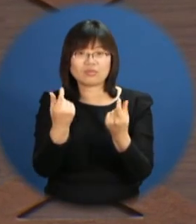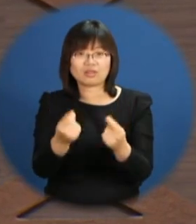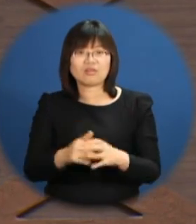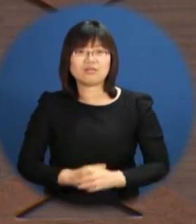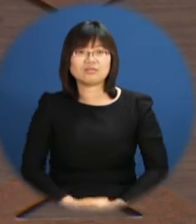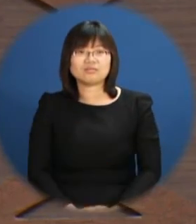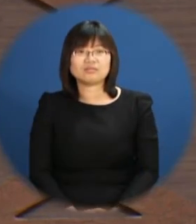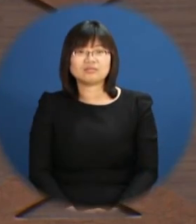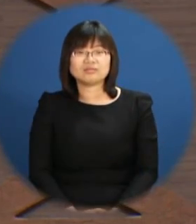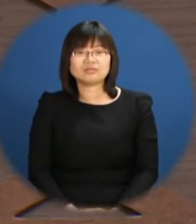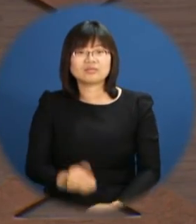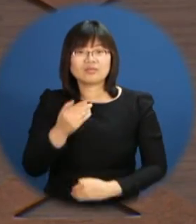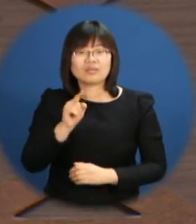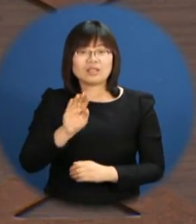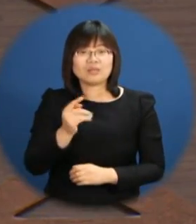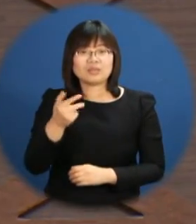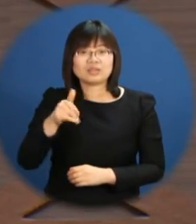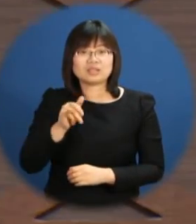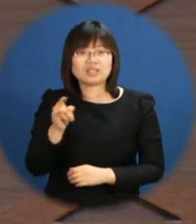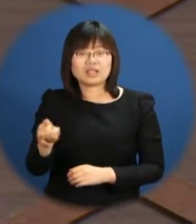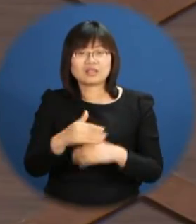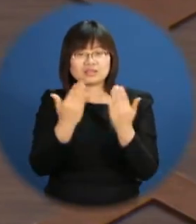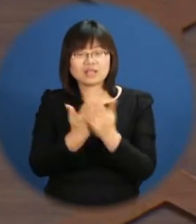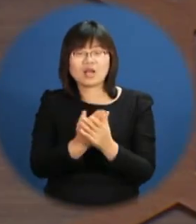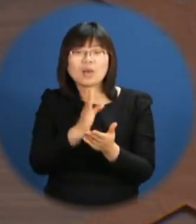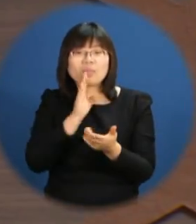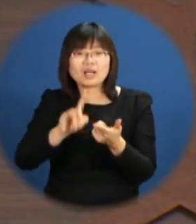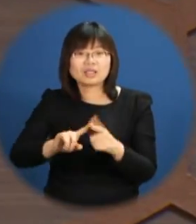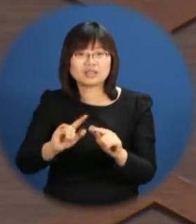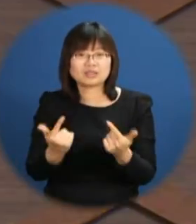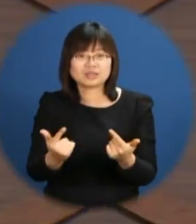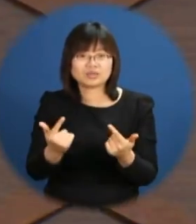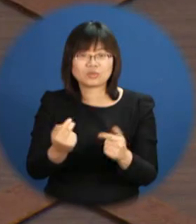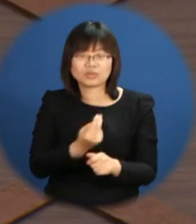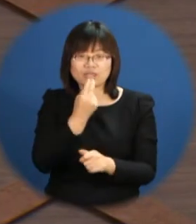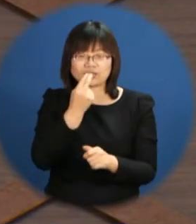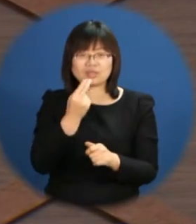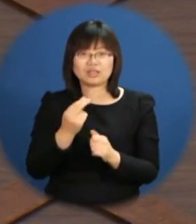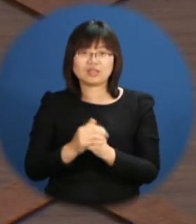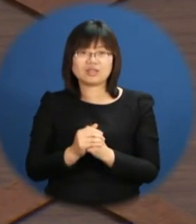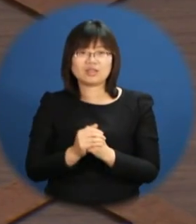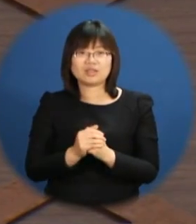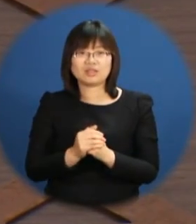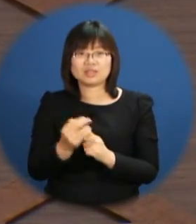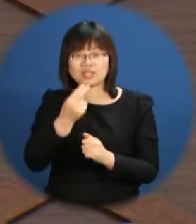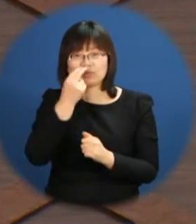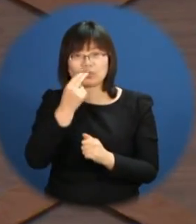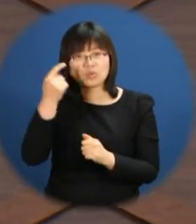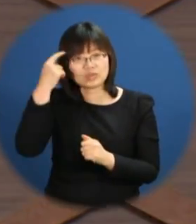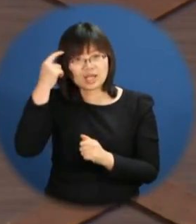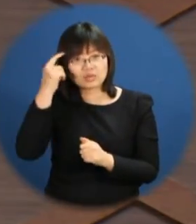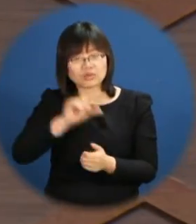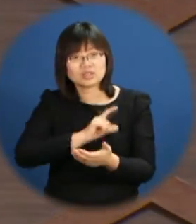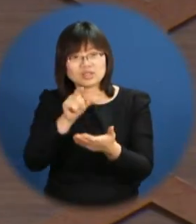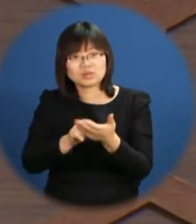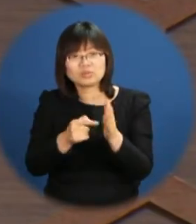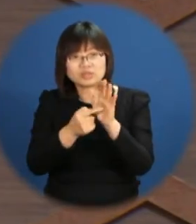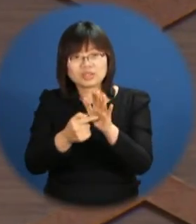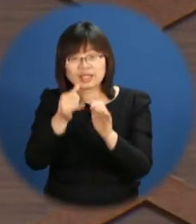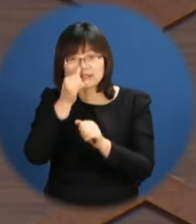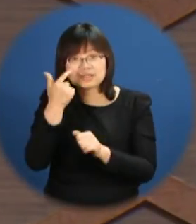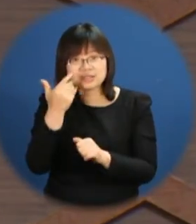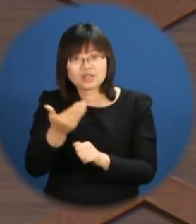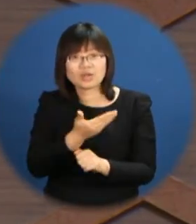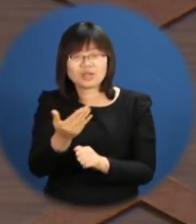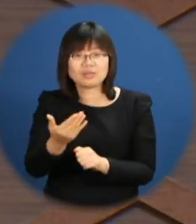거죠 라바 제가 다 옳았던 거 아니고 산소를 라바 지애가 왜 산소 라고 이름 붙여 인지 여러분이